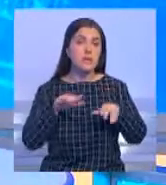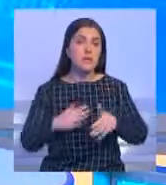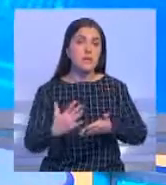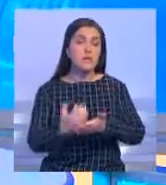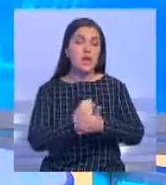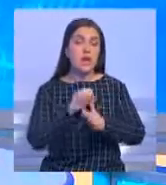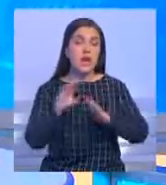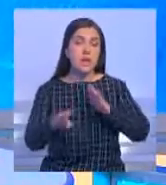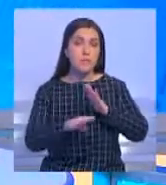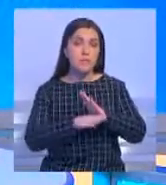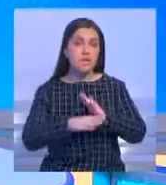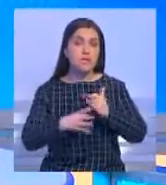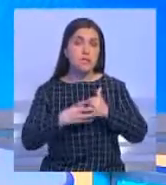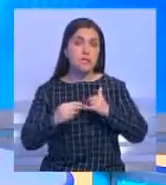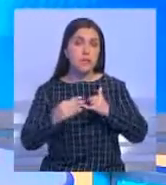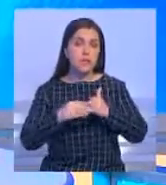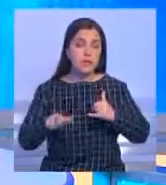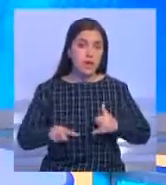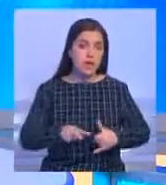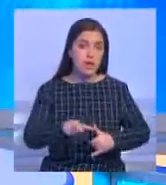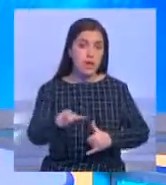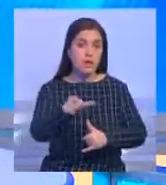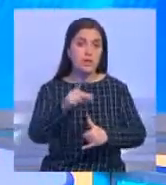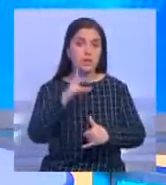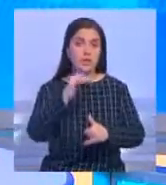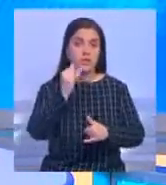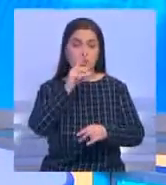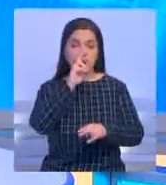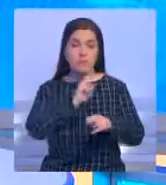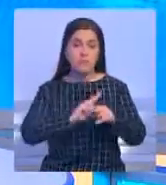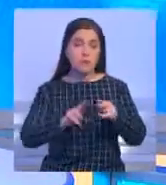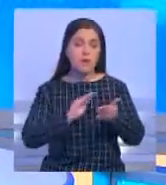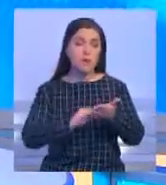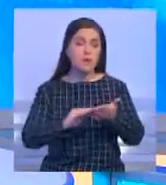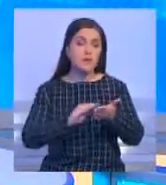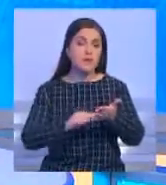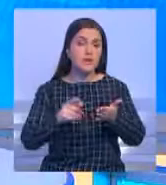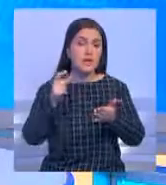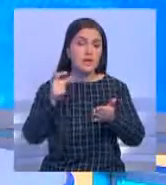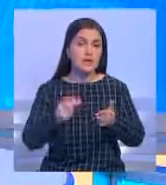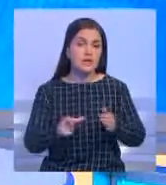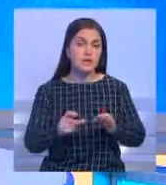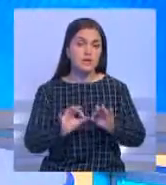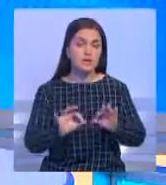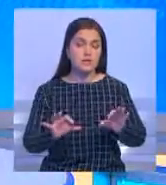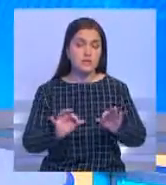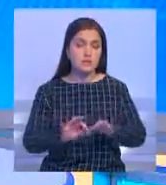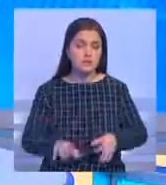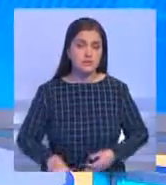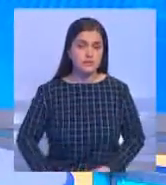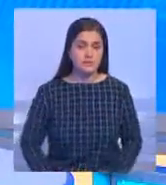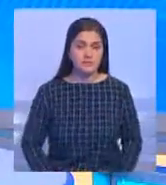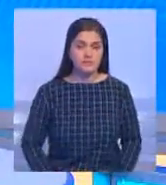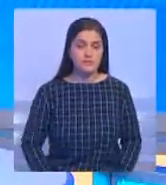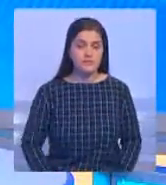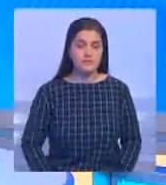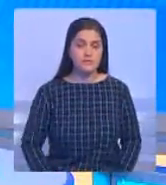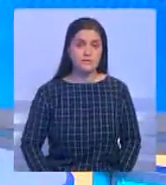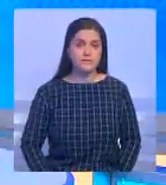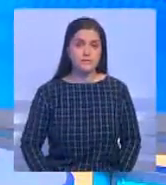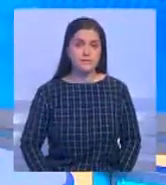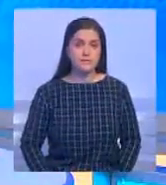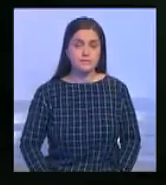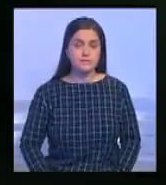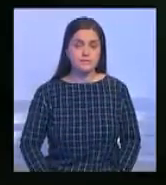местонахождении подземных коридоров, но следы многих из них потеряны безвозвратно. Репортаж нашего собственного корреспондента Юлии Гончар.